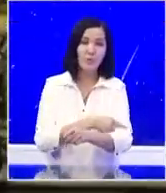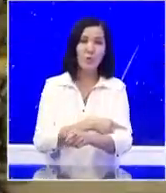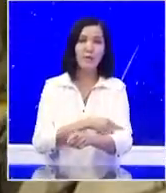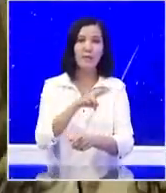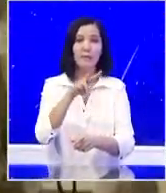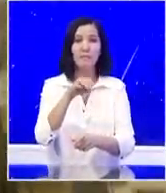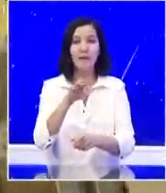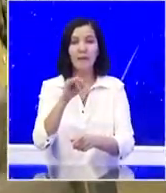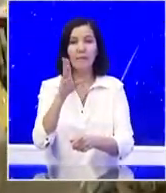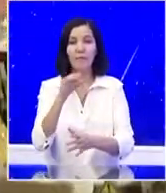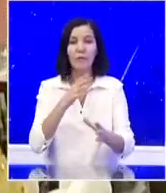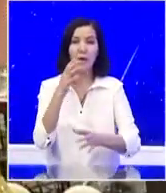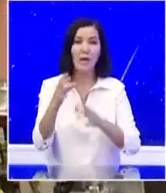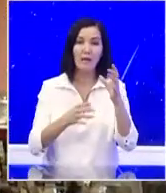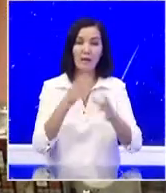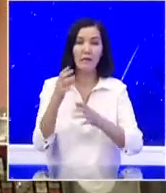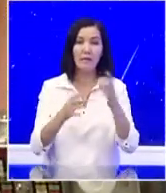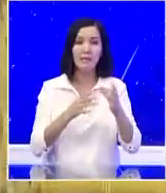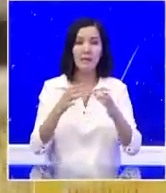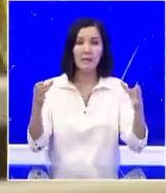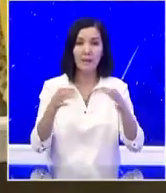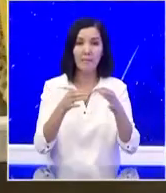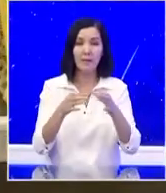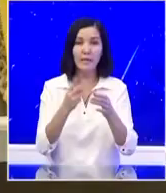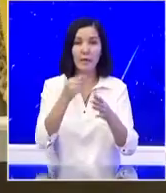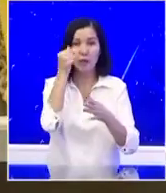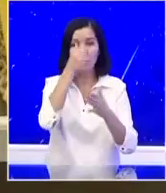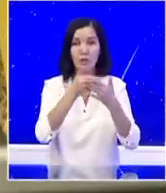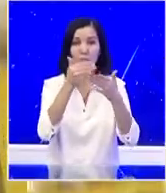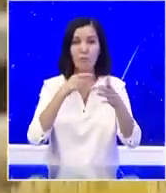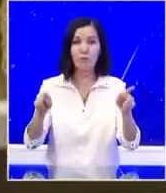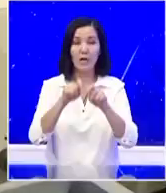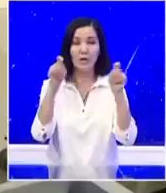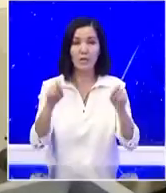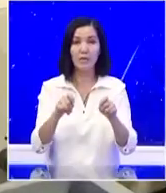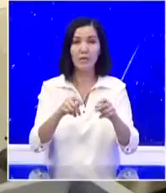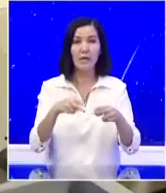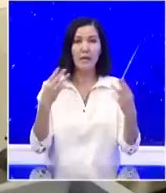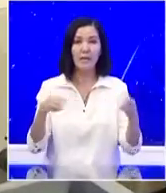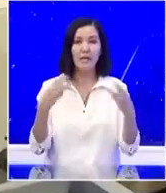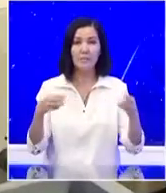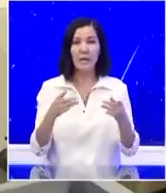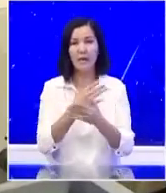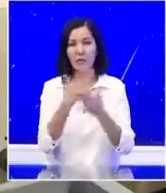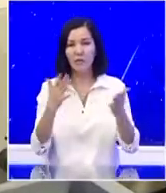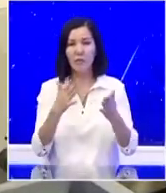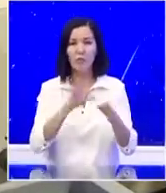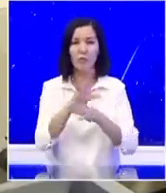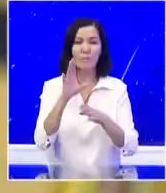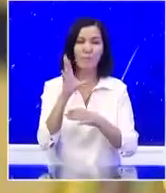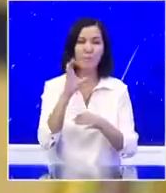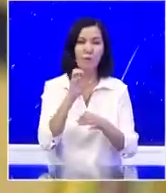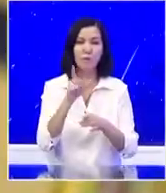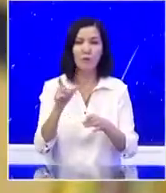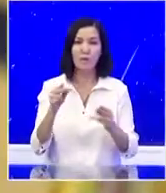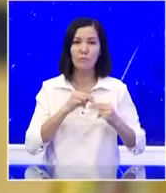Food халықаралық холдингтің еншілес компаниясы. 2 жыл бұрын арна аумағында ашылған кеспе өнімдерін өндіреді. 500-ден астам адамды жұмыспен